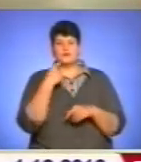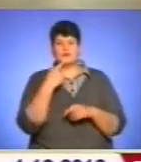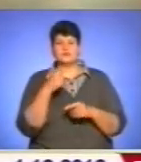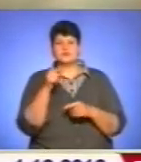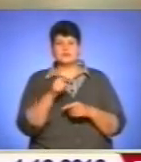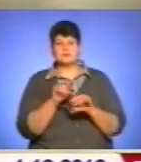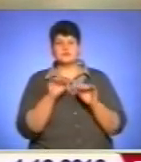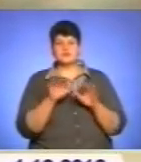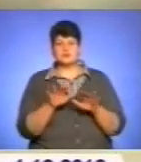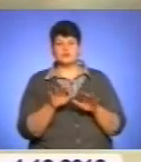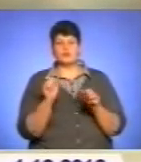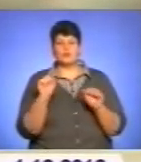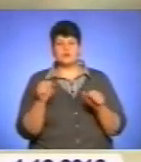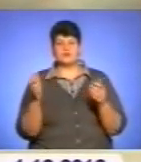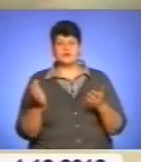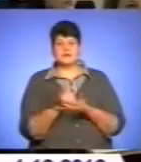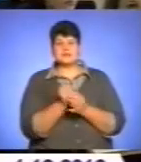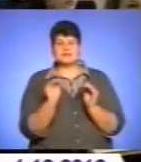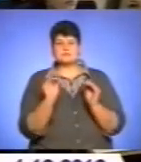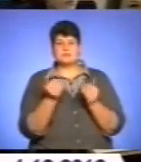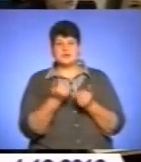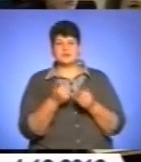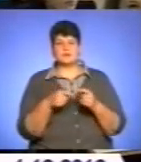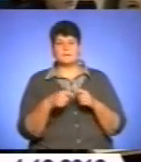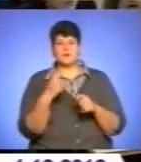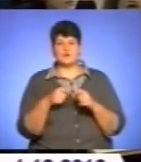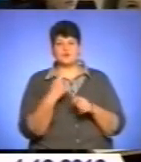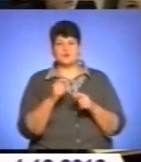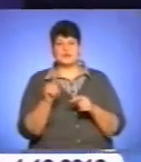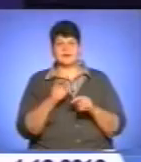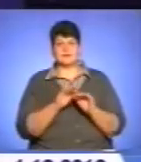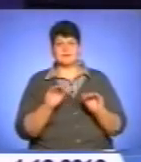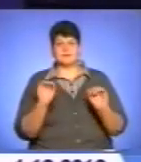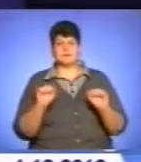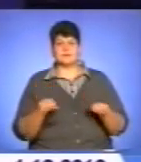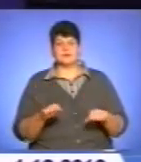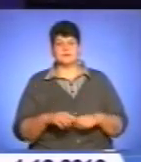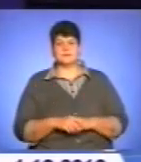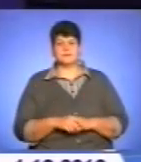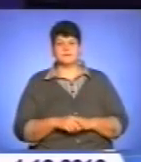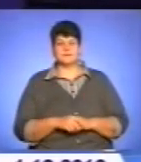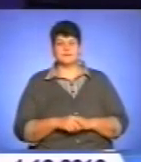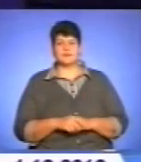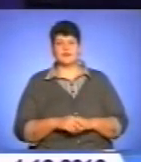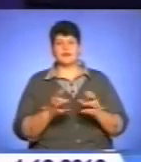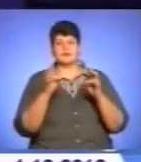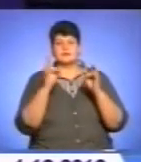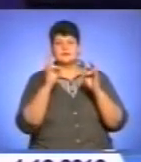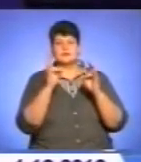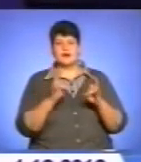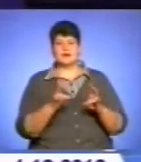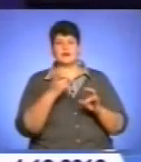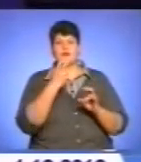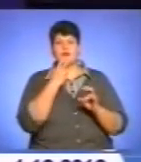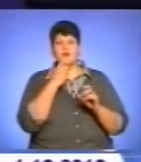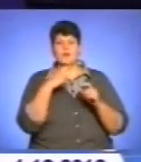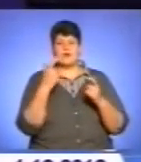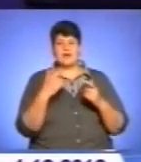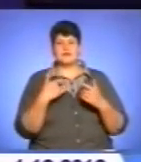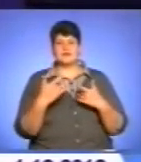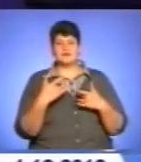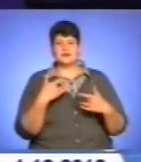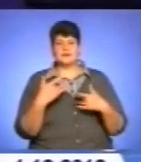удасться зменшити або попередити правопорушення стосовно дітей. Трагікомедія «Миколи Куліша. Отак загинув Гузка»